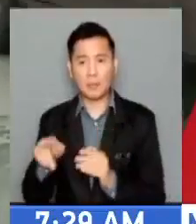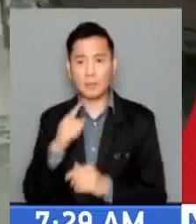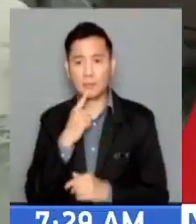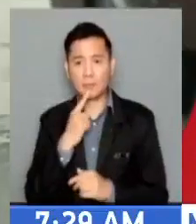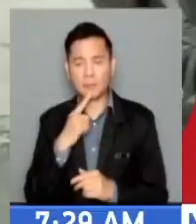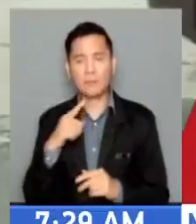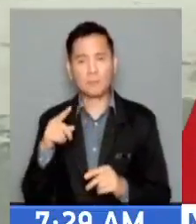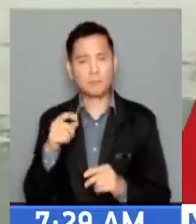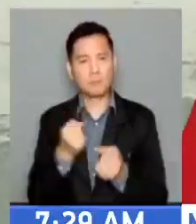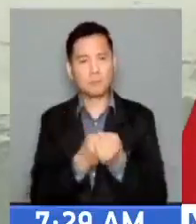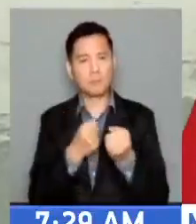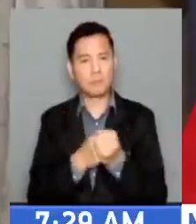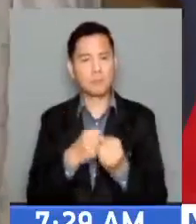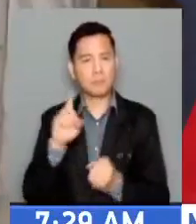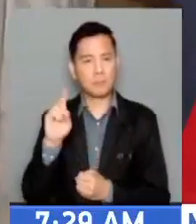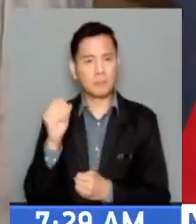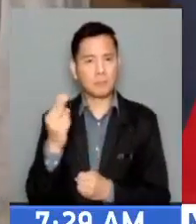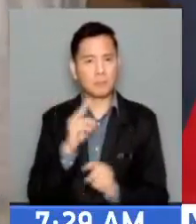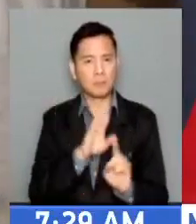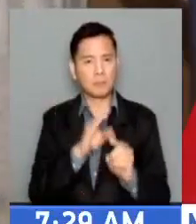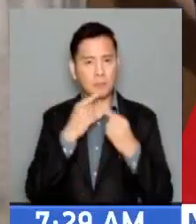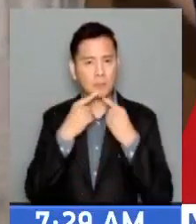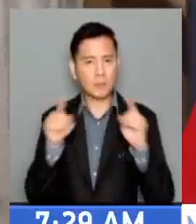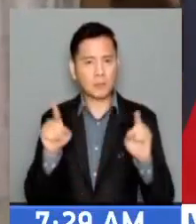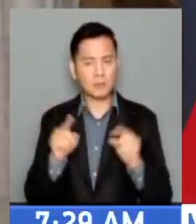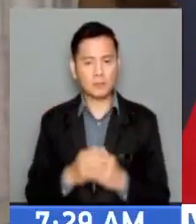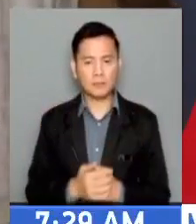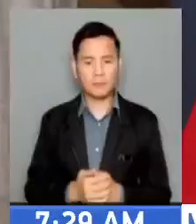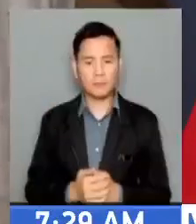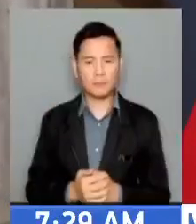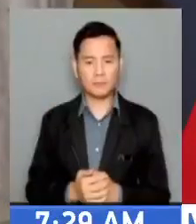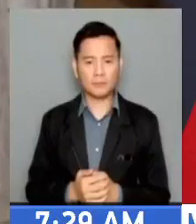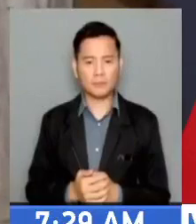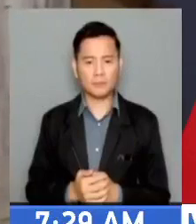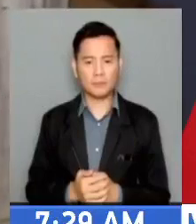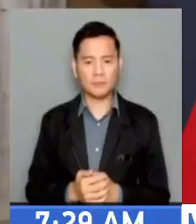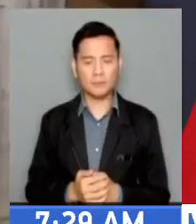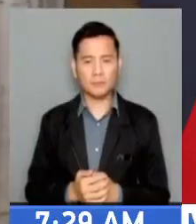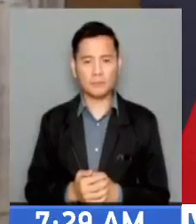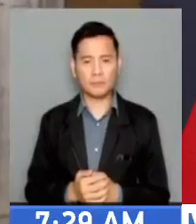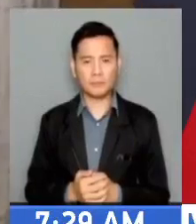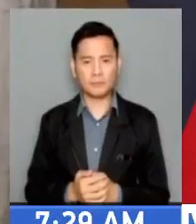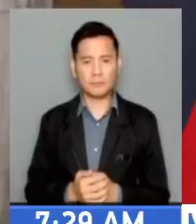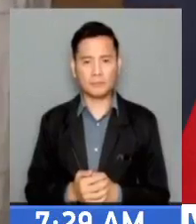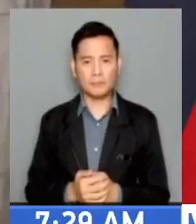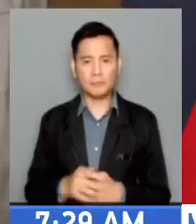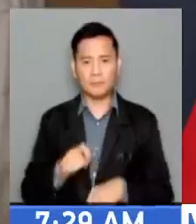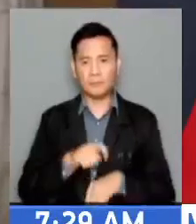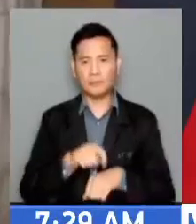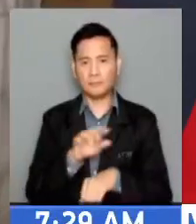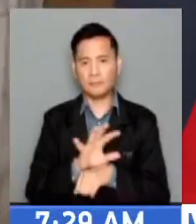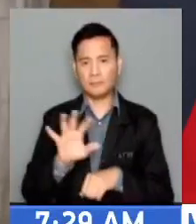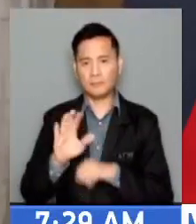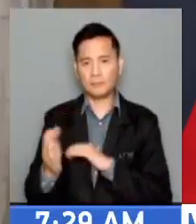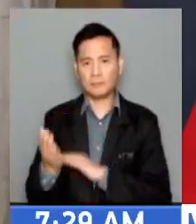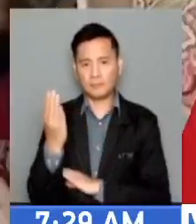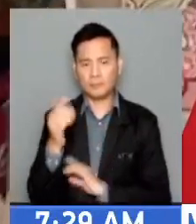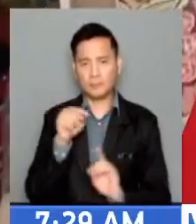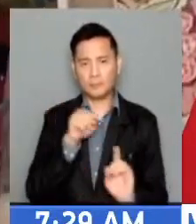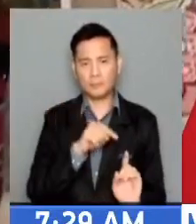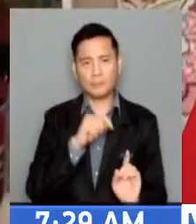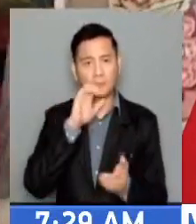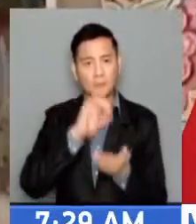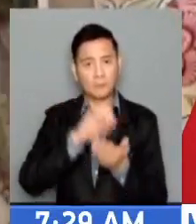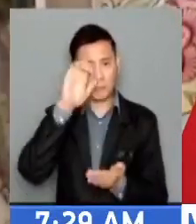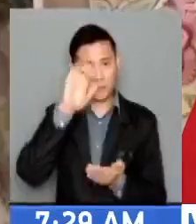DOH. Ito lang ho bang inaasahan yung pansari-sari? Pasado alas 5 ng umaga nang buksan ng mag-asawang Merly at Anastasio